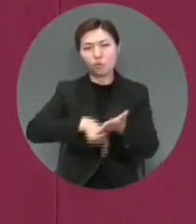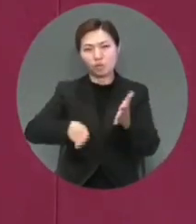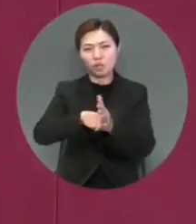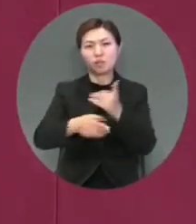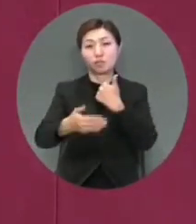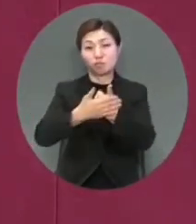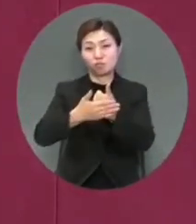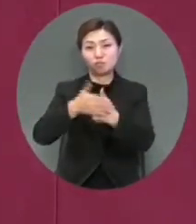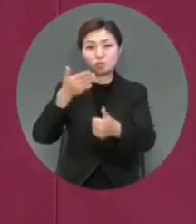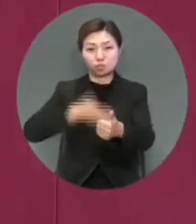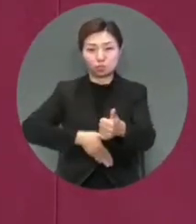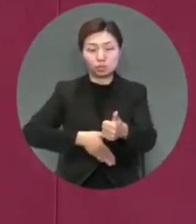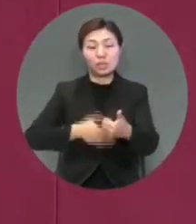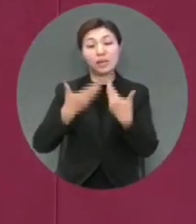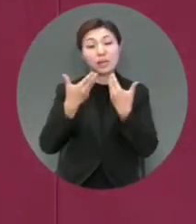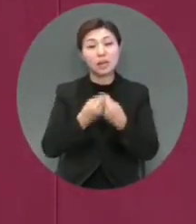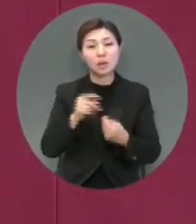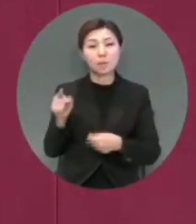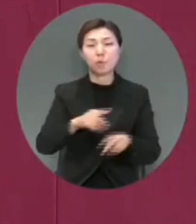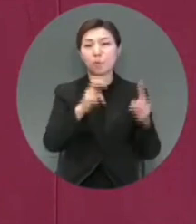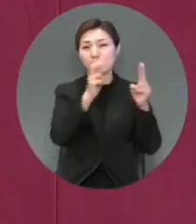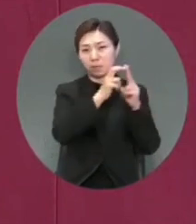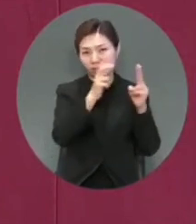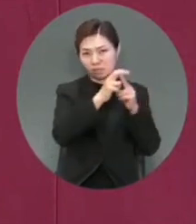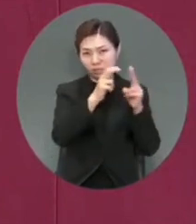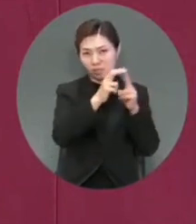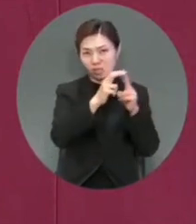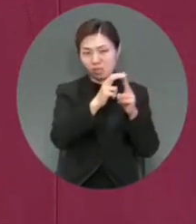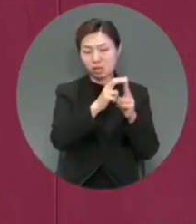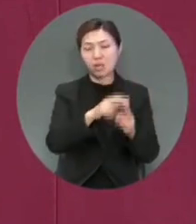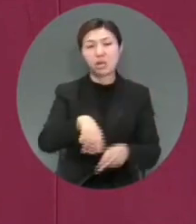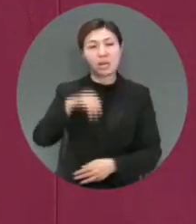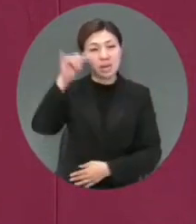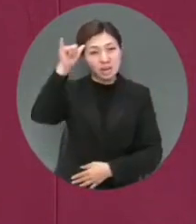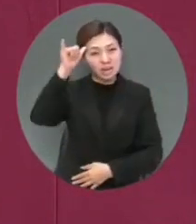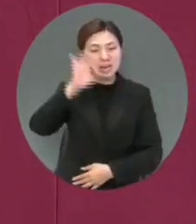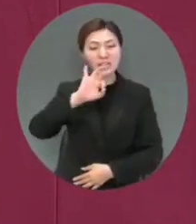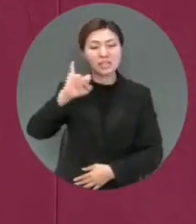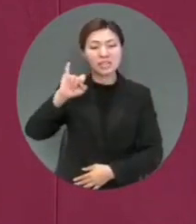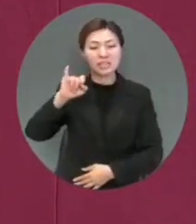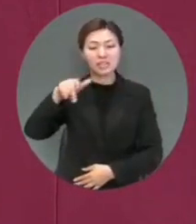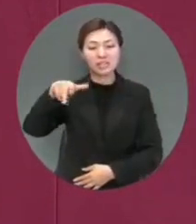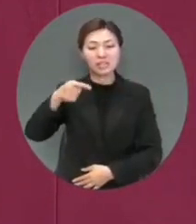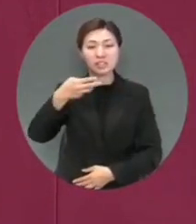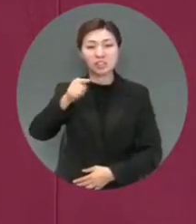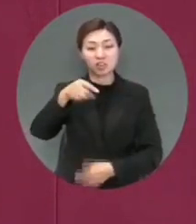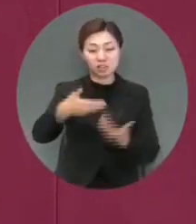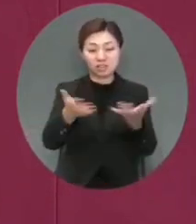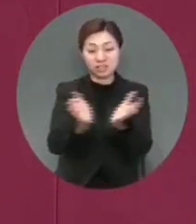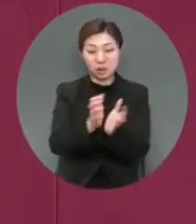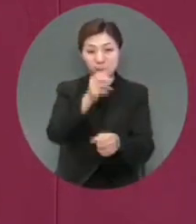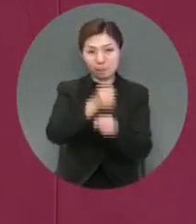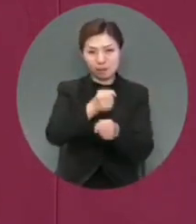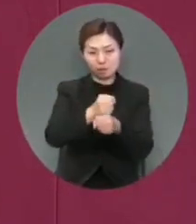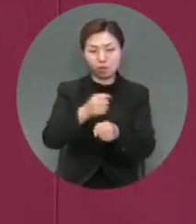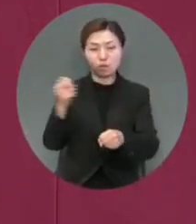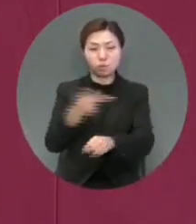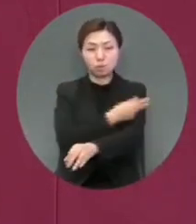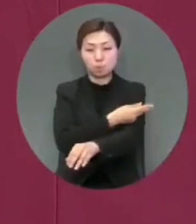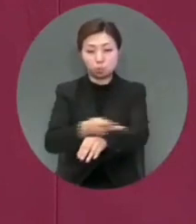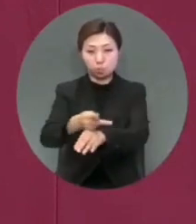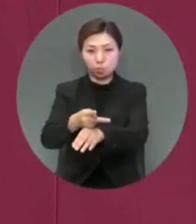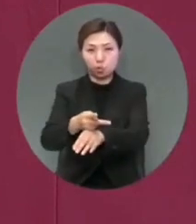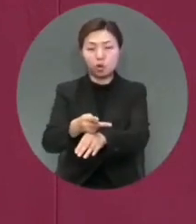반도체, 2차전지 클러스터 인프라 사업과 고속철, 신공항 건설 사업 등은